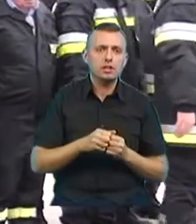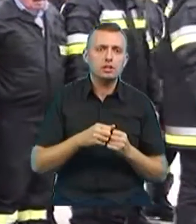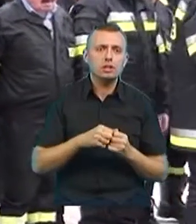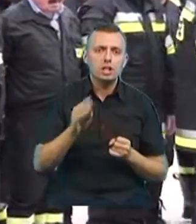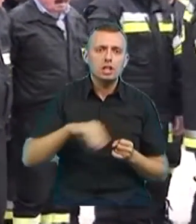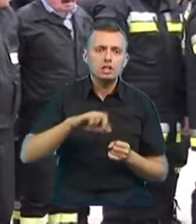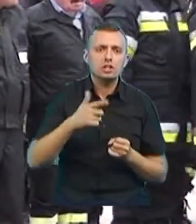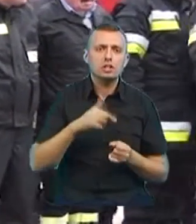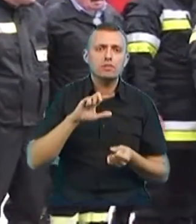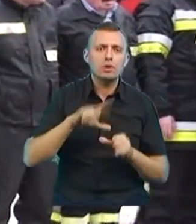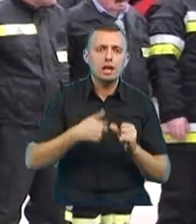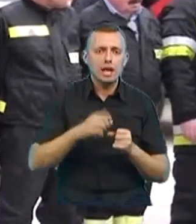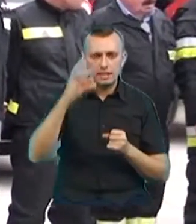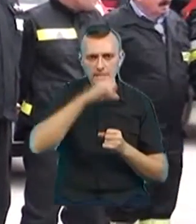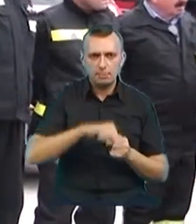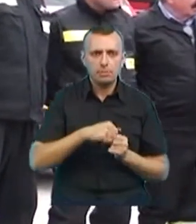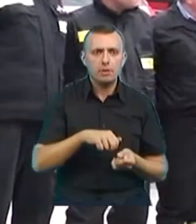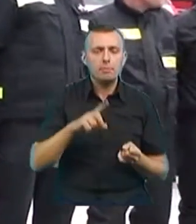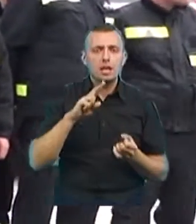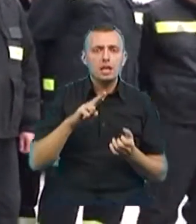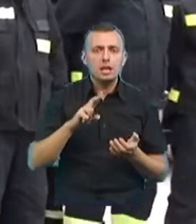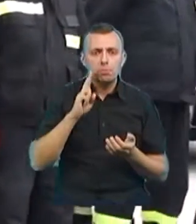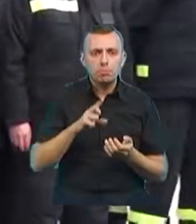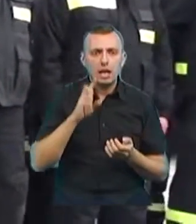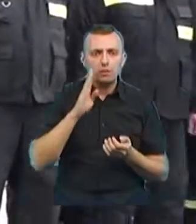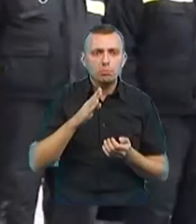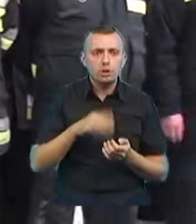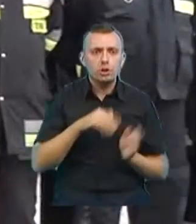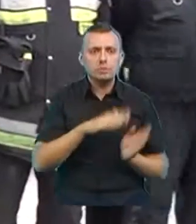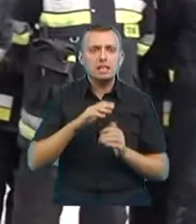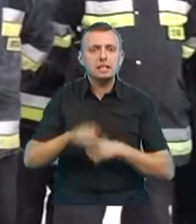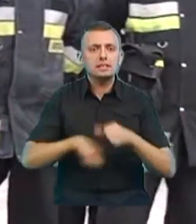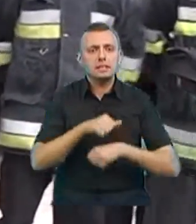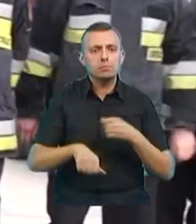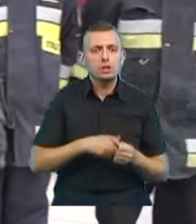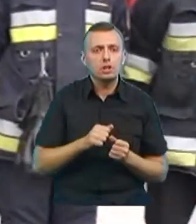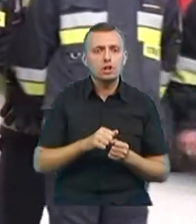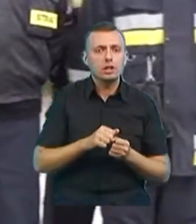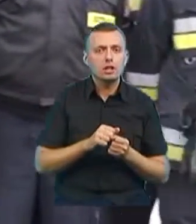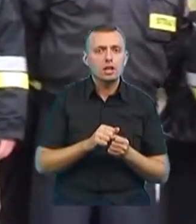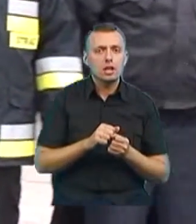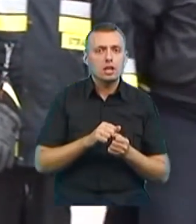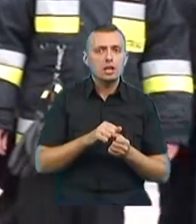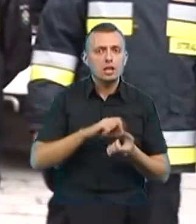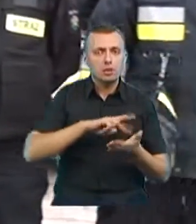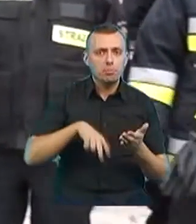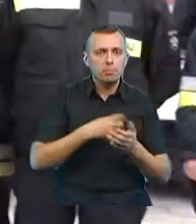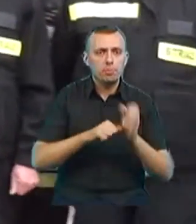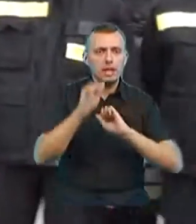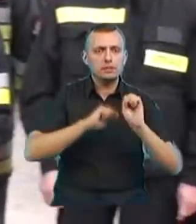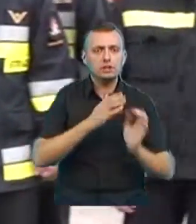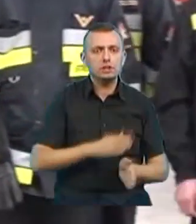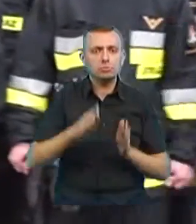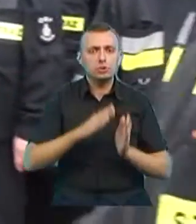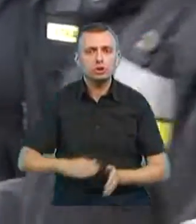na terenie powiatu kutnowskiego. Udział wzięli strażacy z powiatu łęczyckiego, łowickiego, poddębickiego, skierniewickiego i rzecz jasna kutnowskiego.